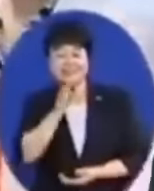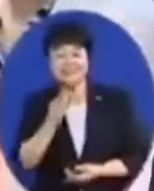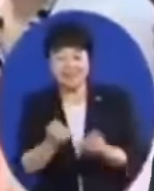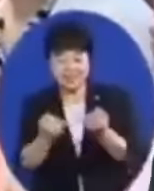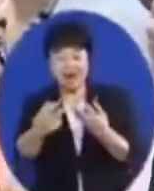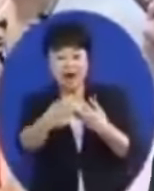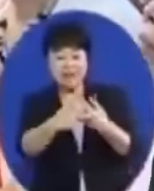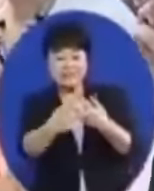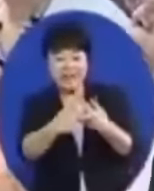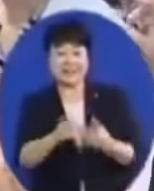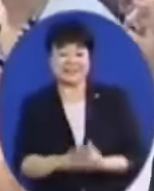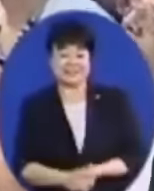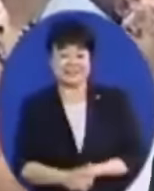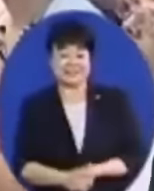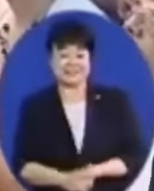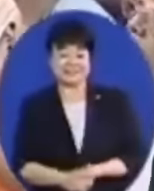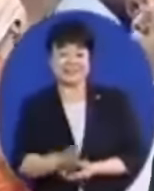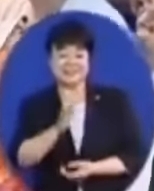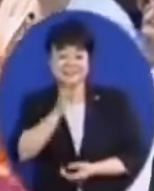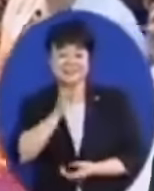여의사의 경우처럼